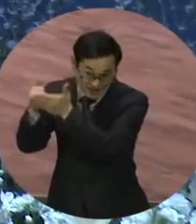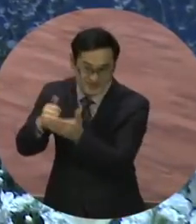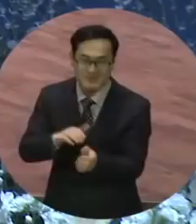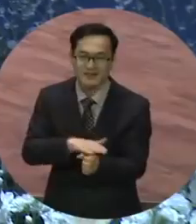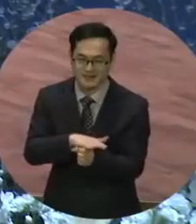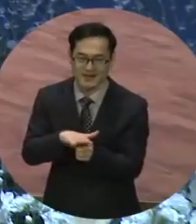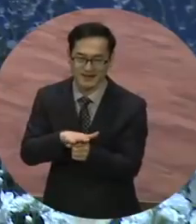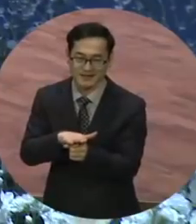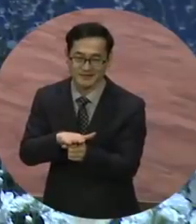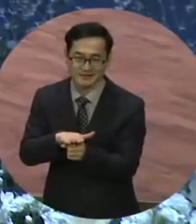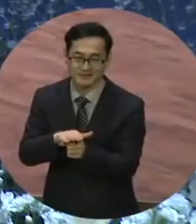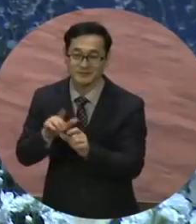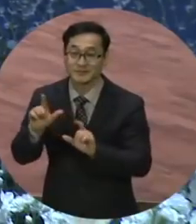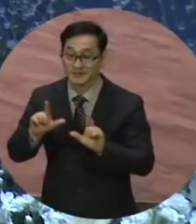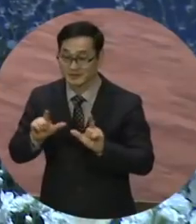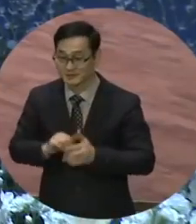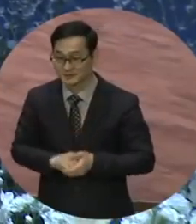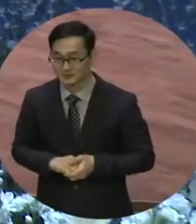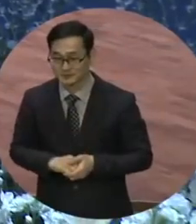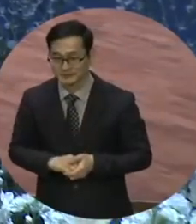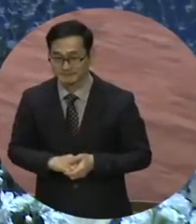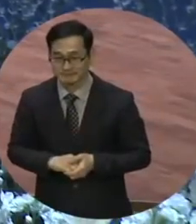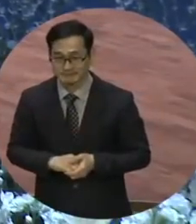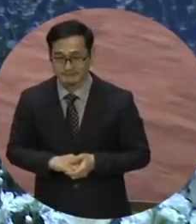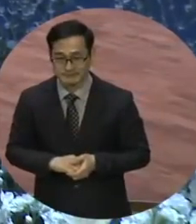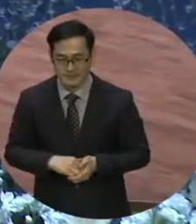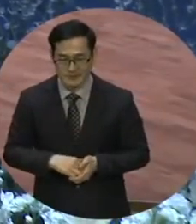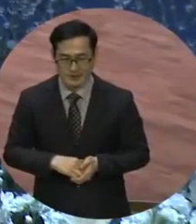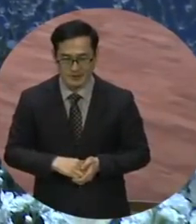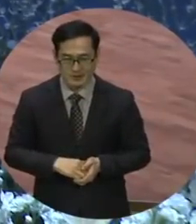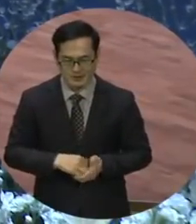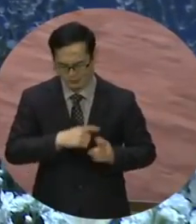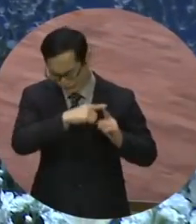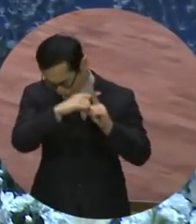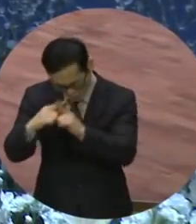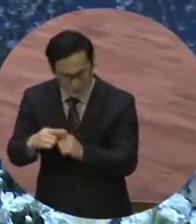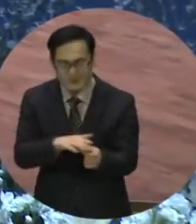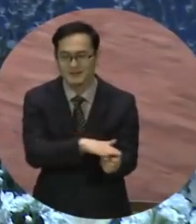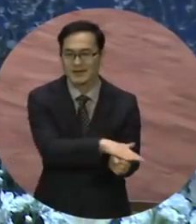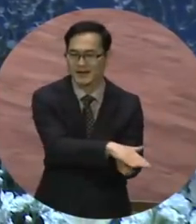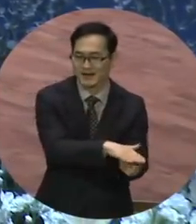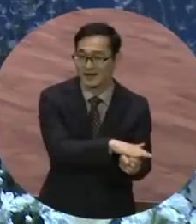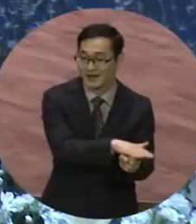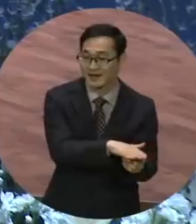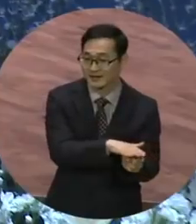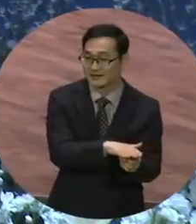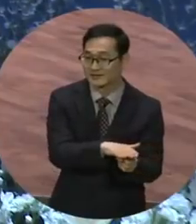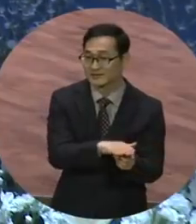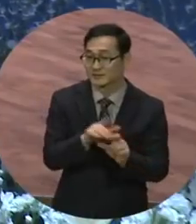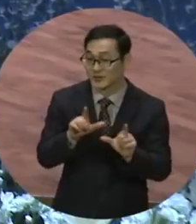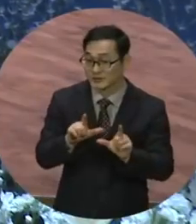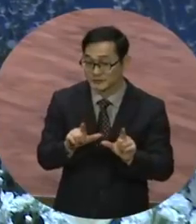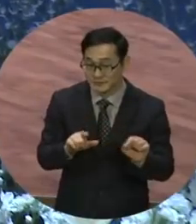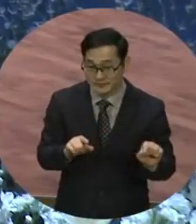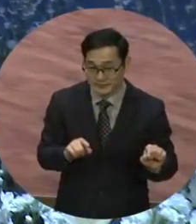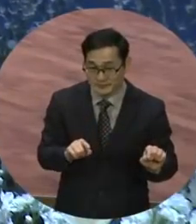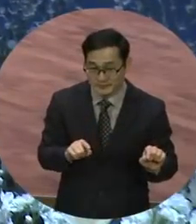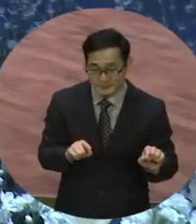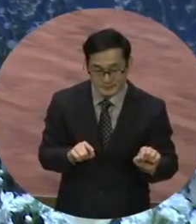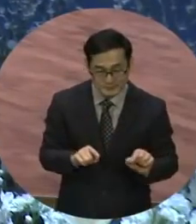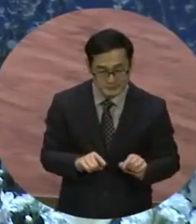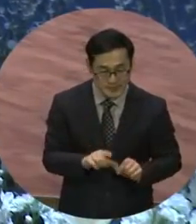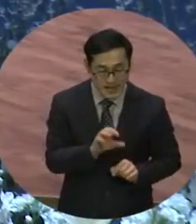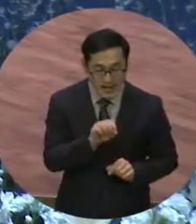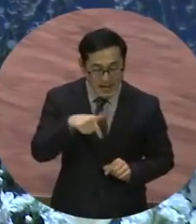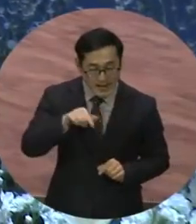이 아가페 사랑, 이 절대적 사랑. 그런데 재미있는 것은요, 예수님이